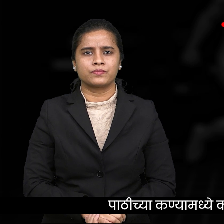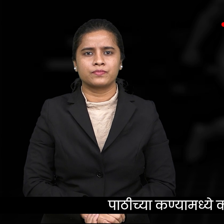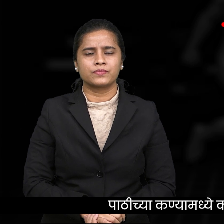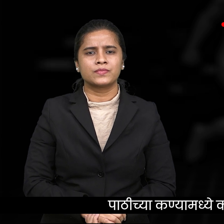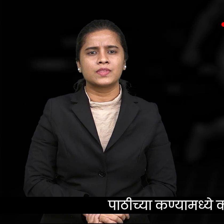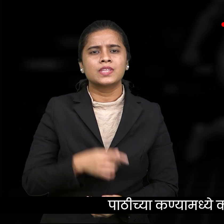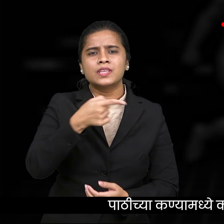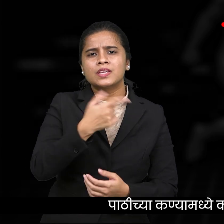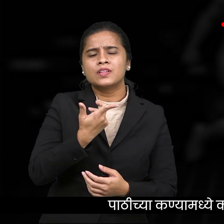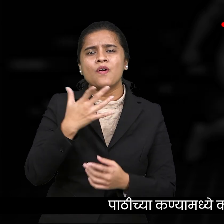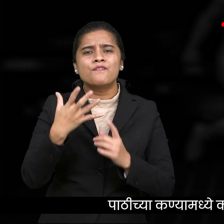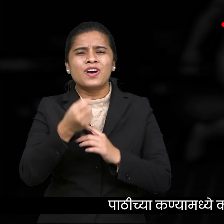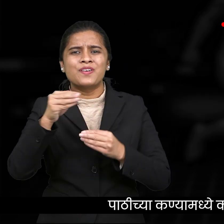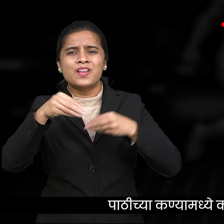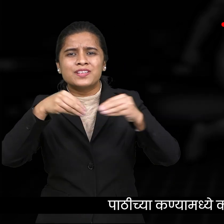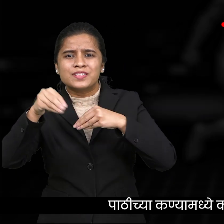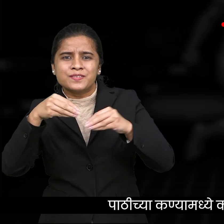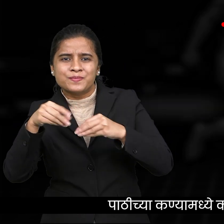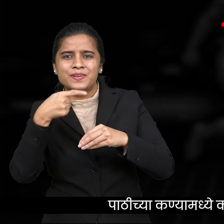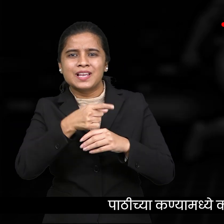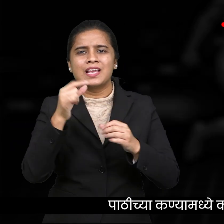पाठीच्या कण्यामध्ये कोमल आणि लवचिक कुर्चा असतो.